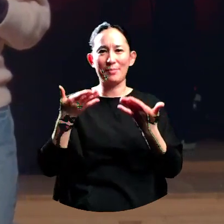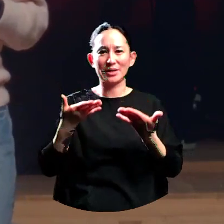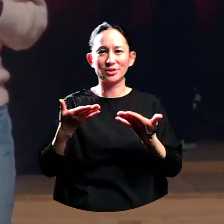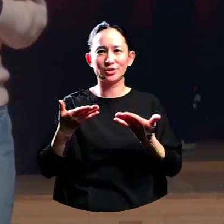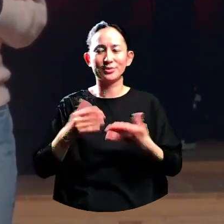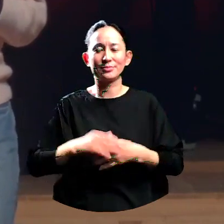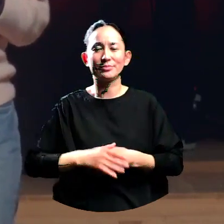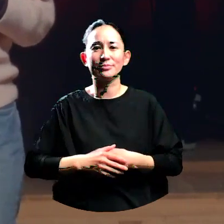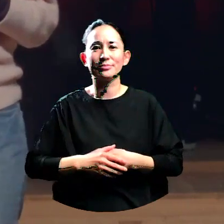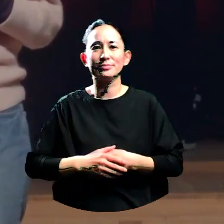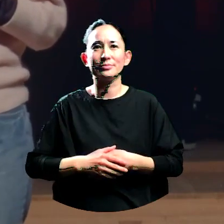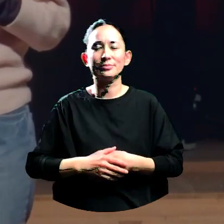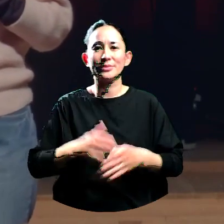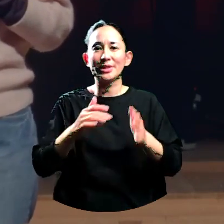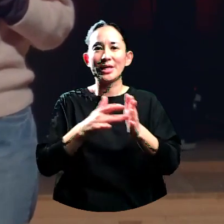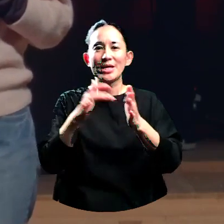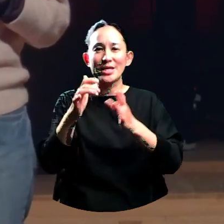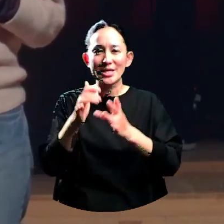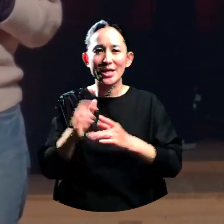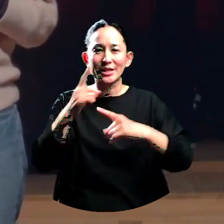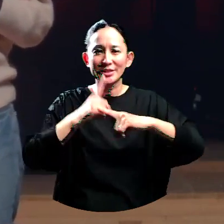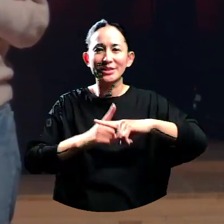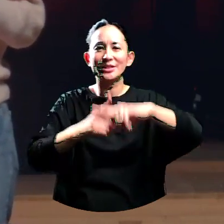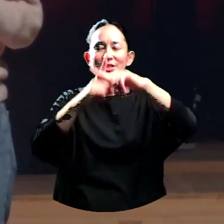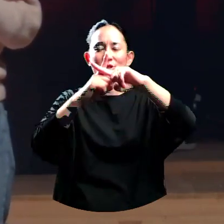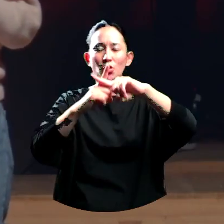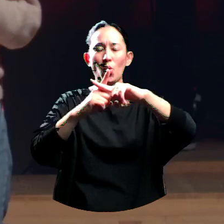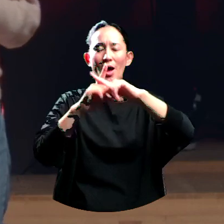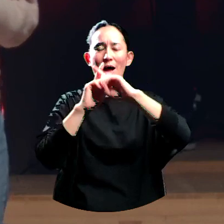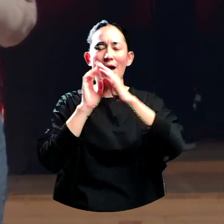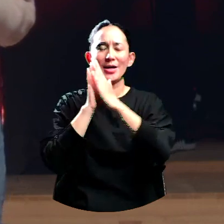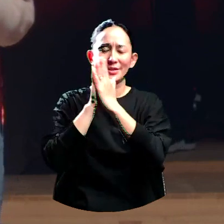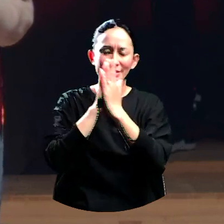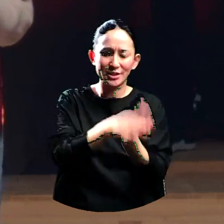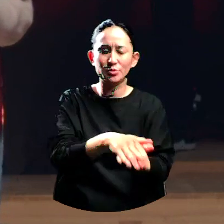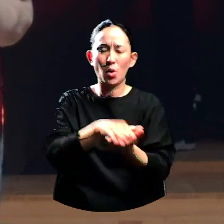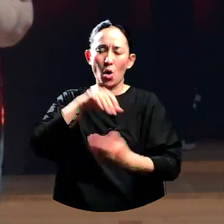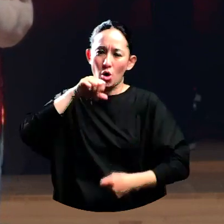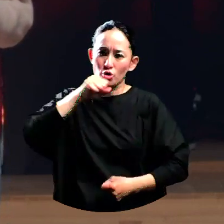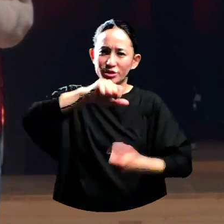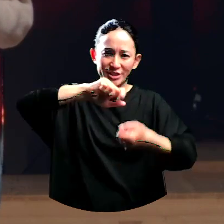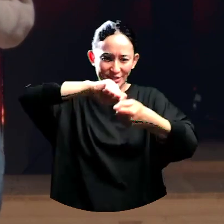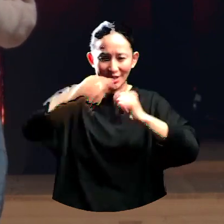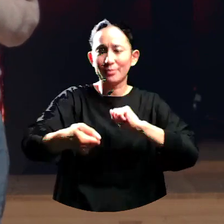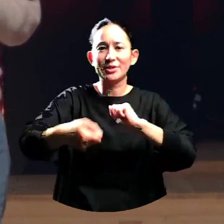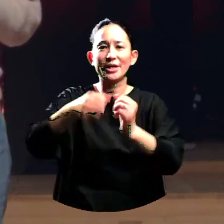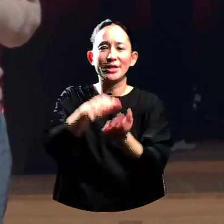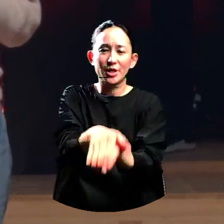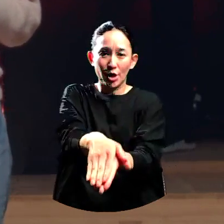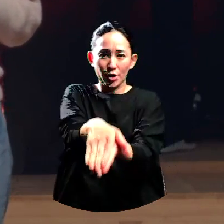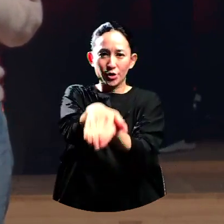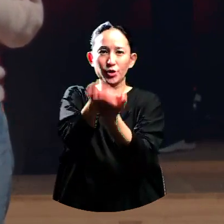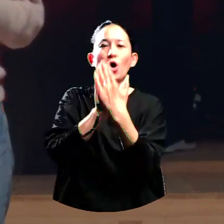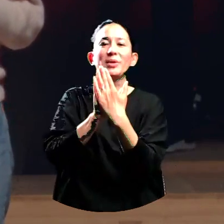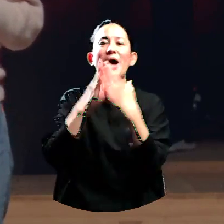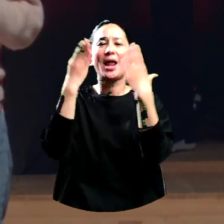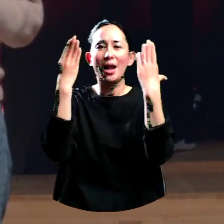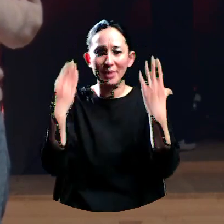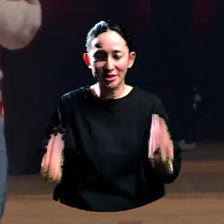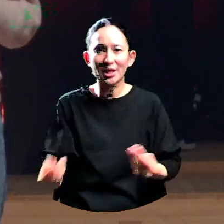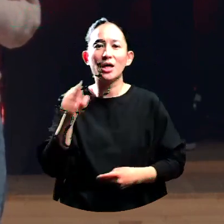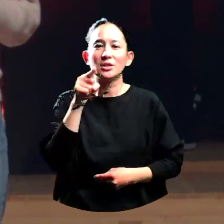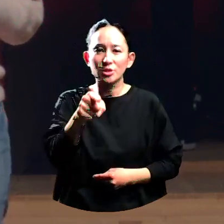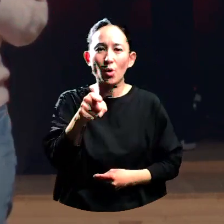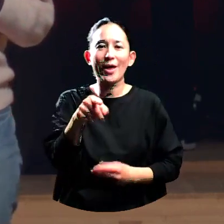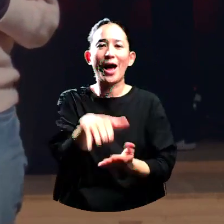of our hope. イエス・キリストは死を打ち破り蘇られた。それがイースターです。 Jesus defeated